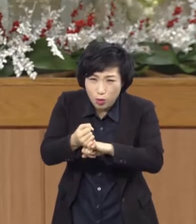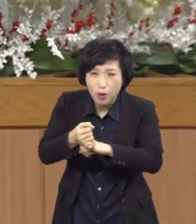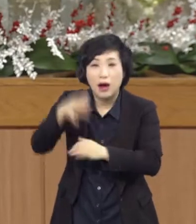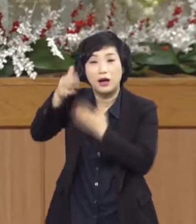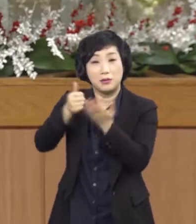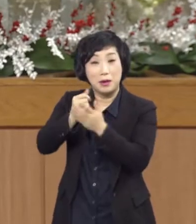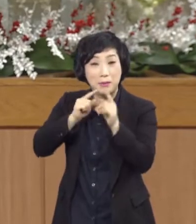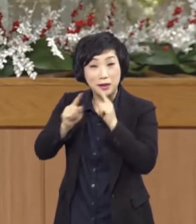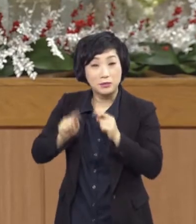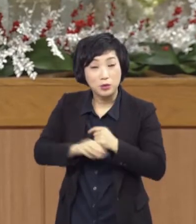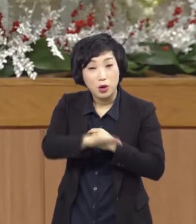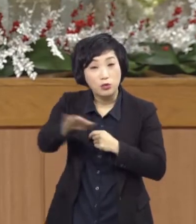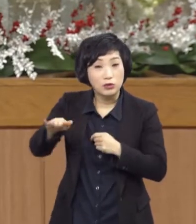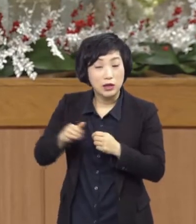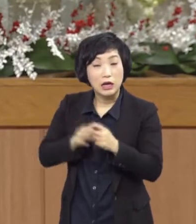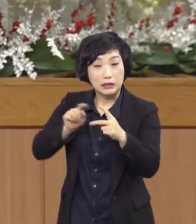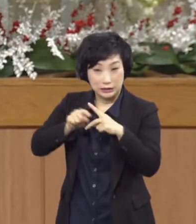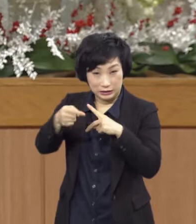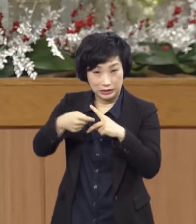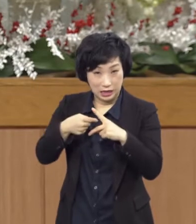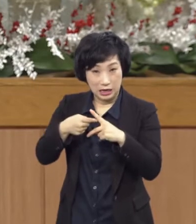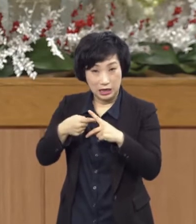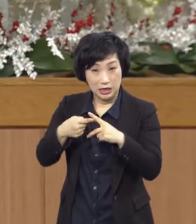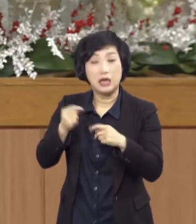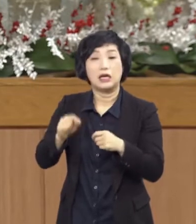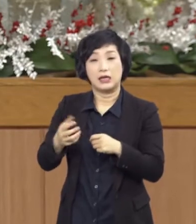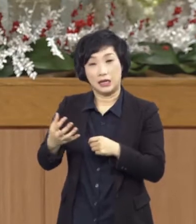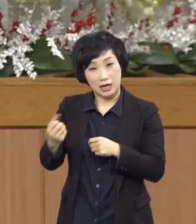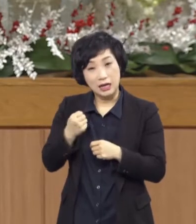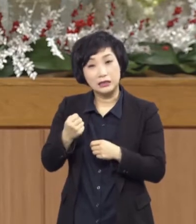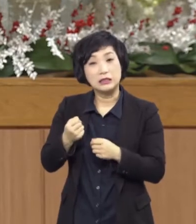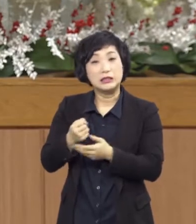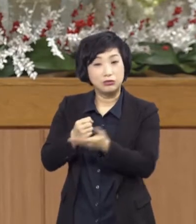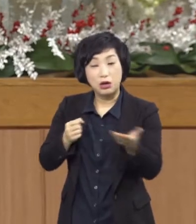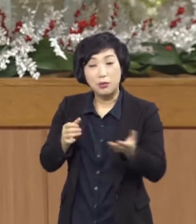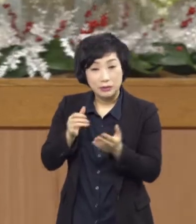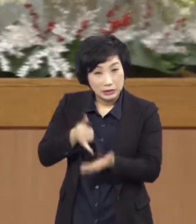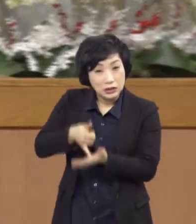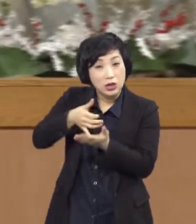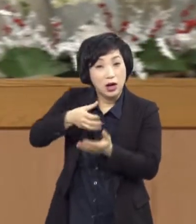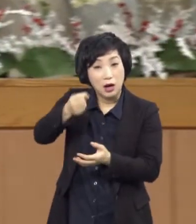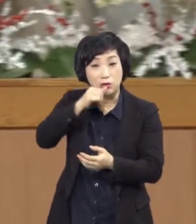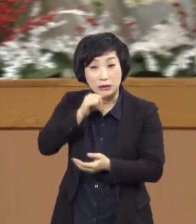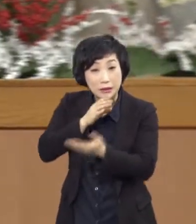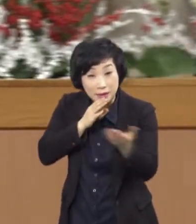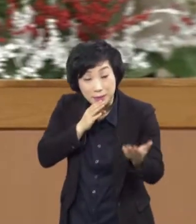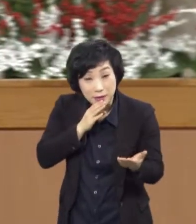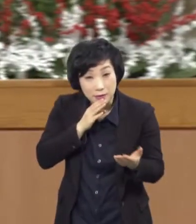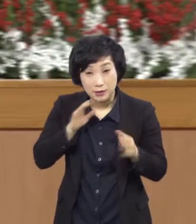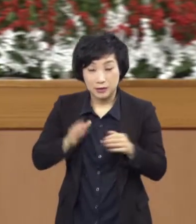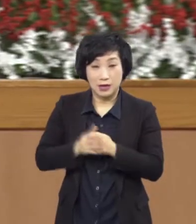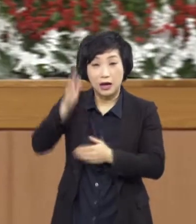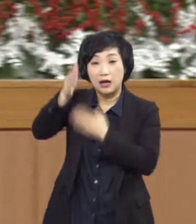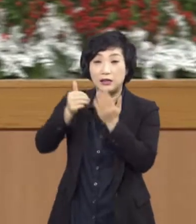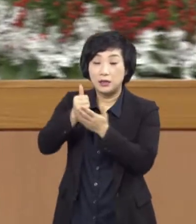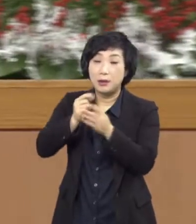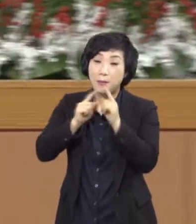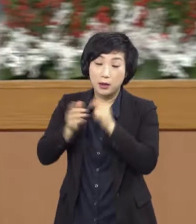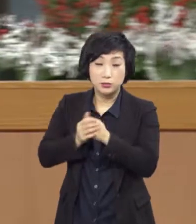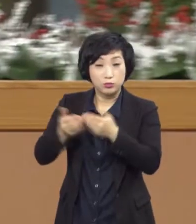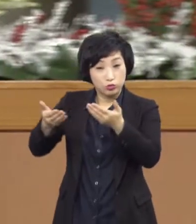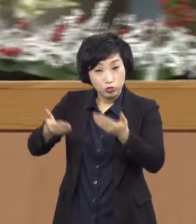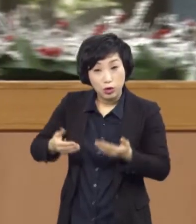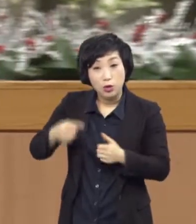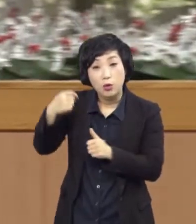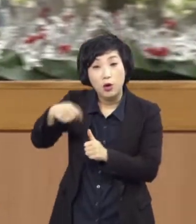말씀을 이해할 수 있는 이해를 가진 인격을 가진 인간이기 때문에 하나님이 이렇게 가르쳐